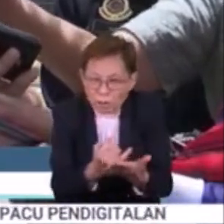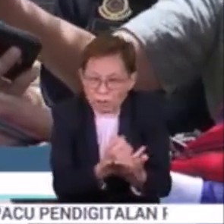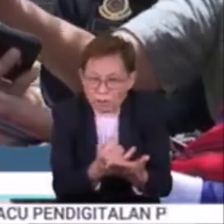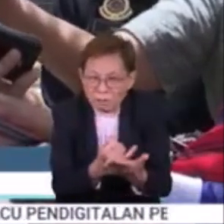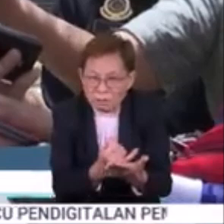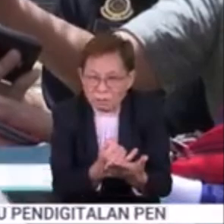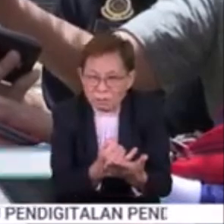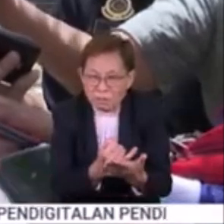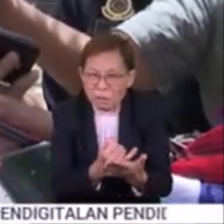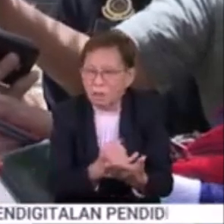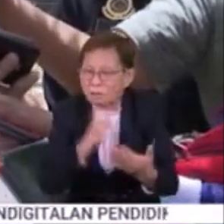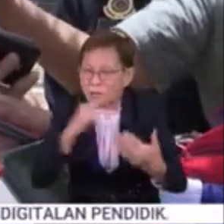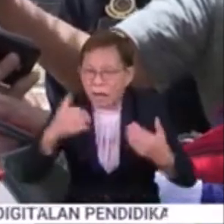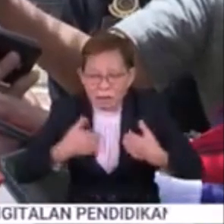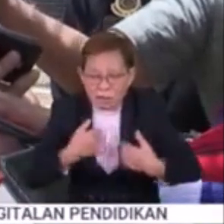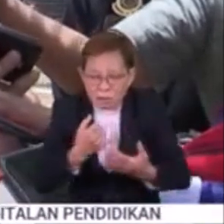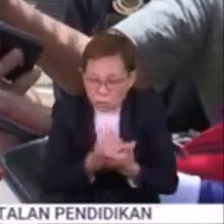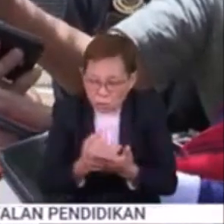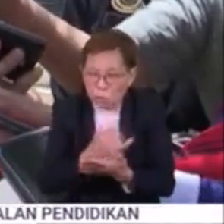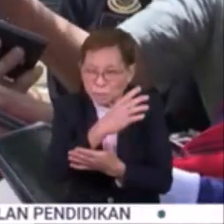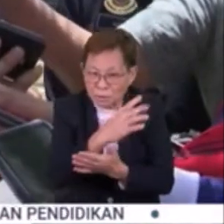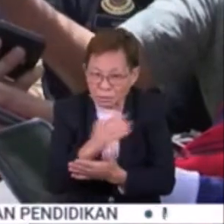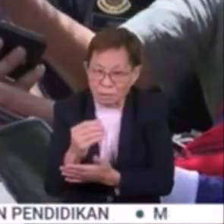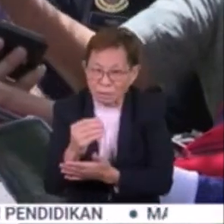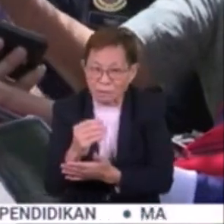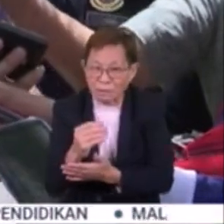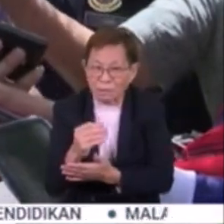insurans, pelindungan insurans dan juga